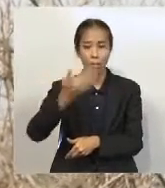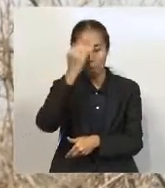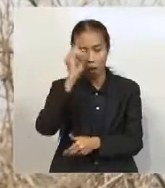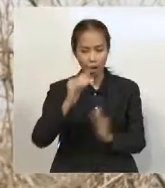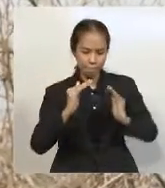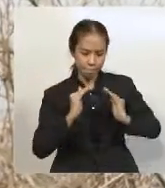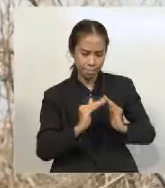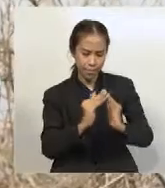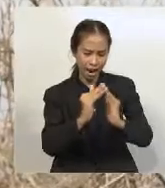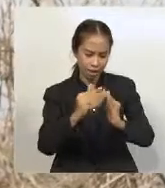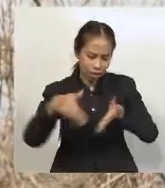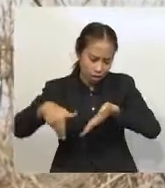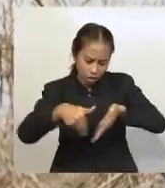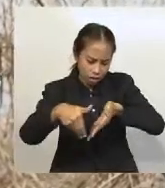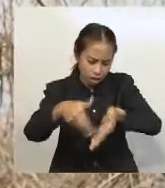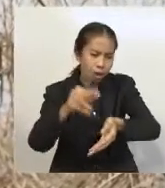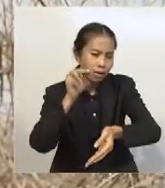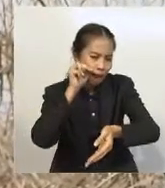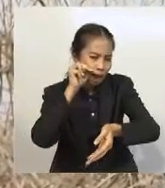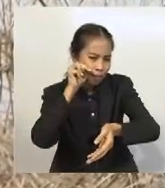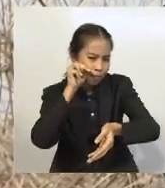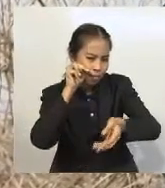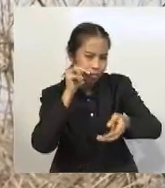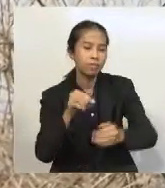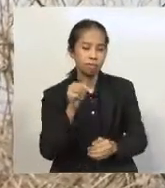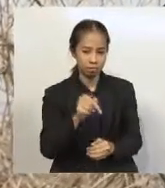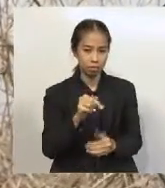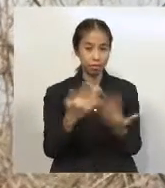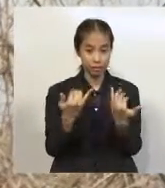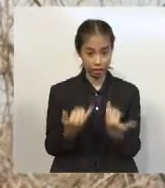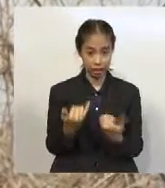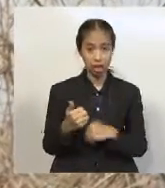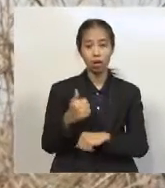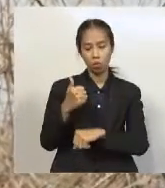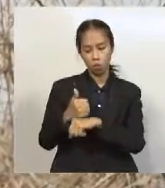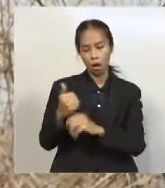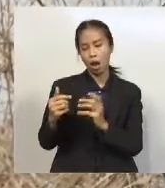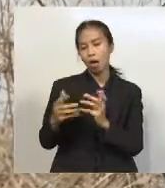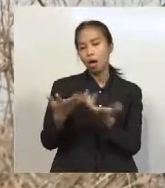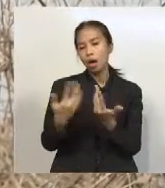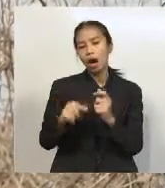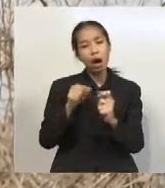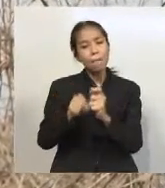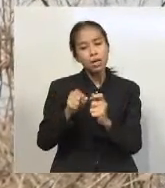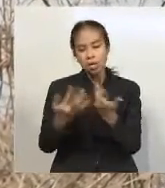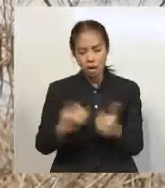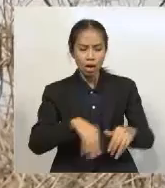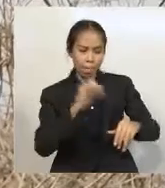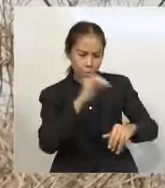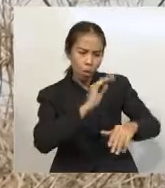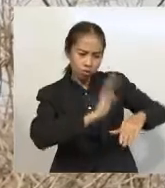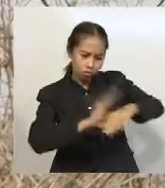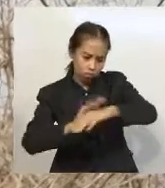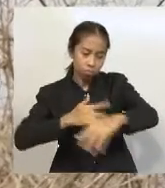ม่น้ำแล้วก็ลักษณะของใต้ถุนสูงแต่ทางอำเภอเนี่ยได้แจ้งเตือนประชาชนผ่านทางกำนันผู้ใหญ่บ้